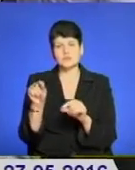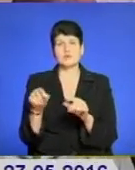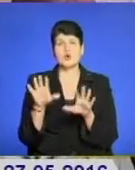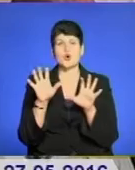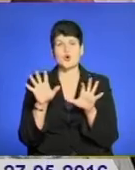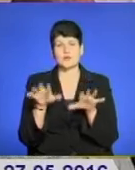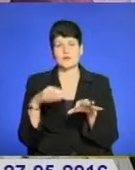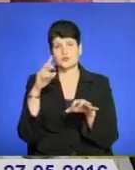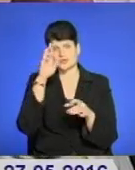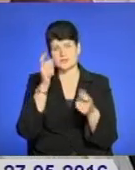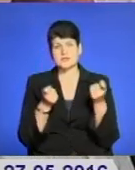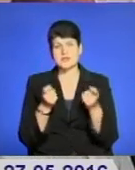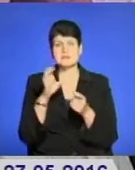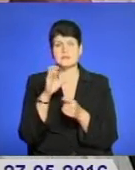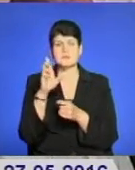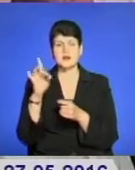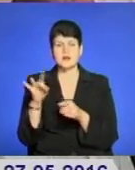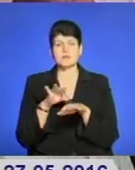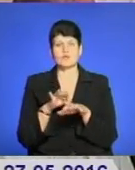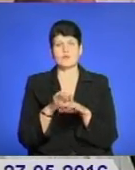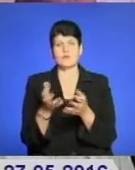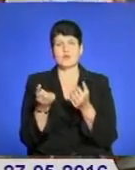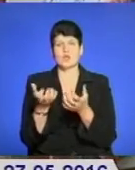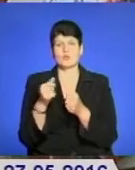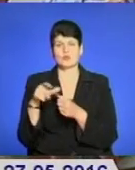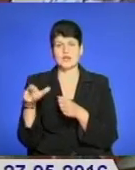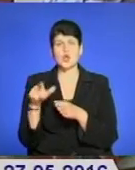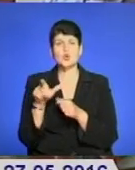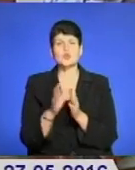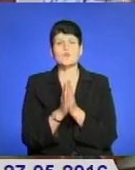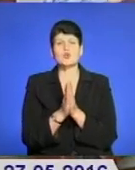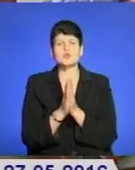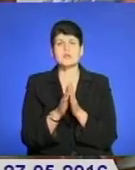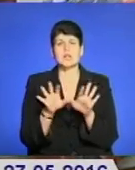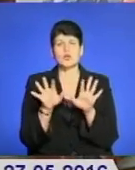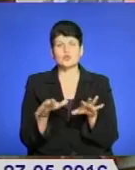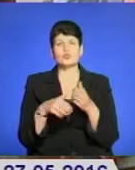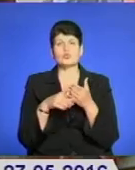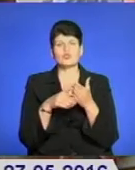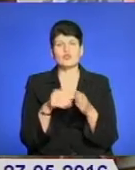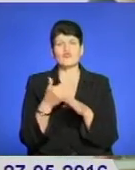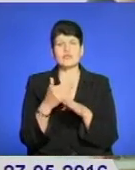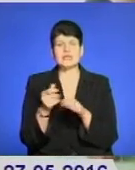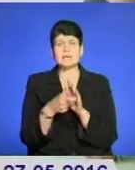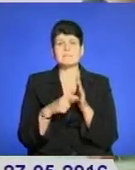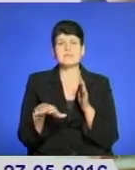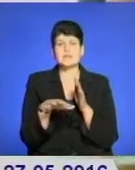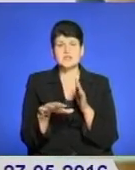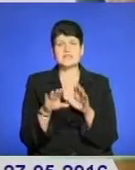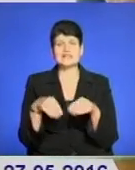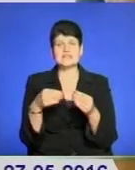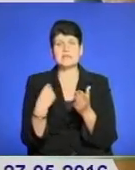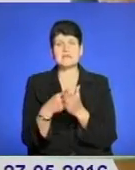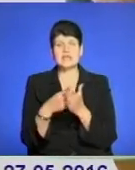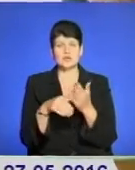Барна, який, зокрема, провів прийом громадян. Люди переважно просили голову посприяти у виділенні приміщень та наданні матеріальної